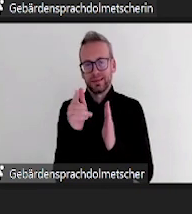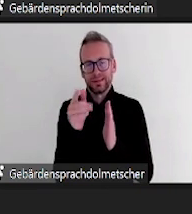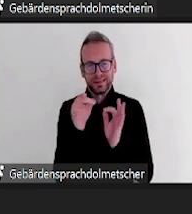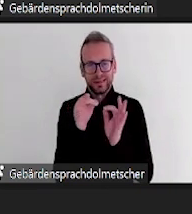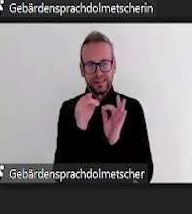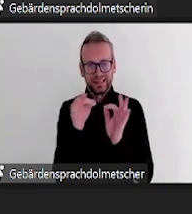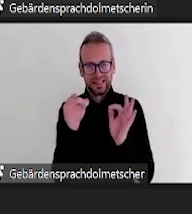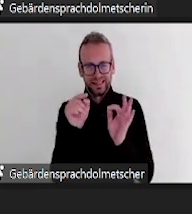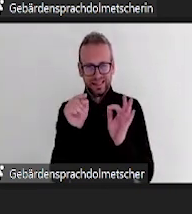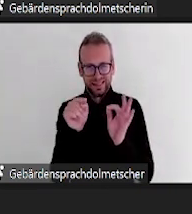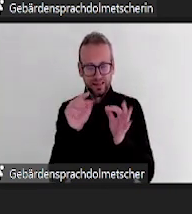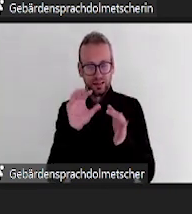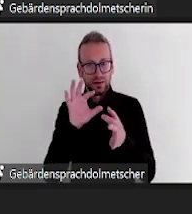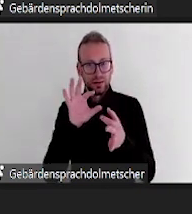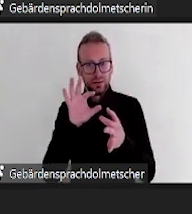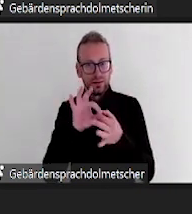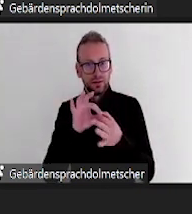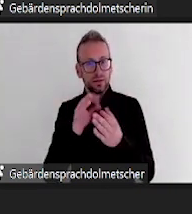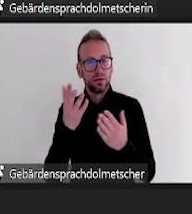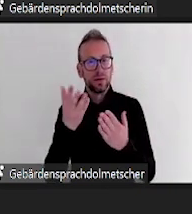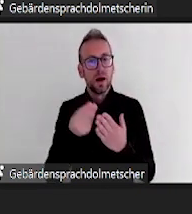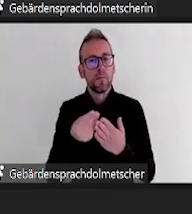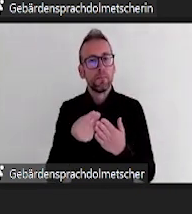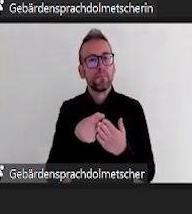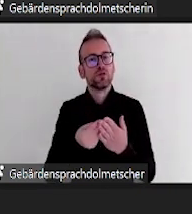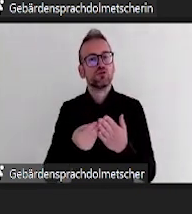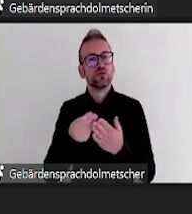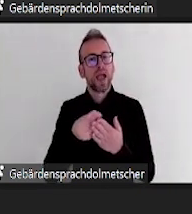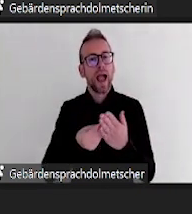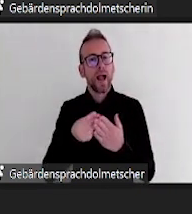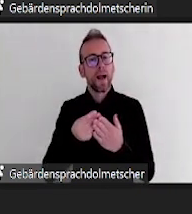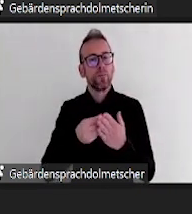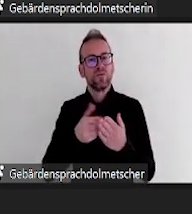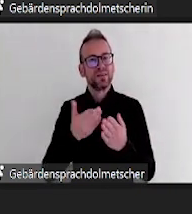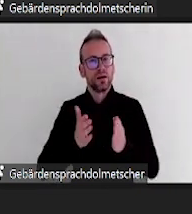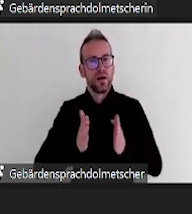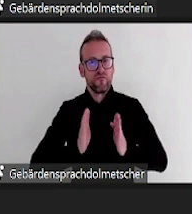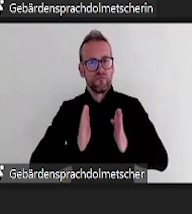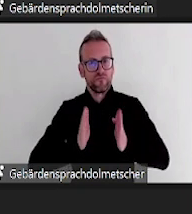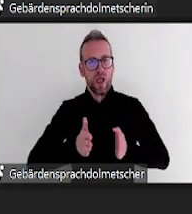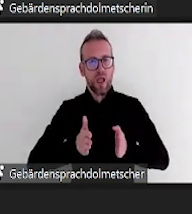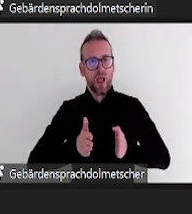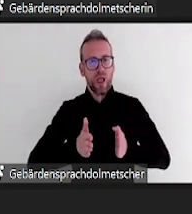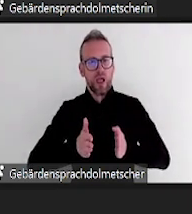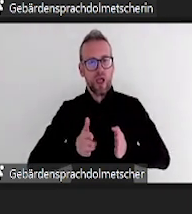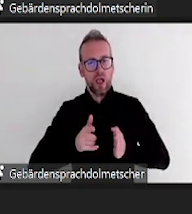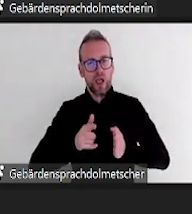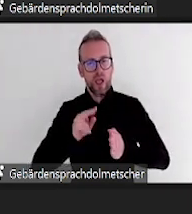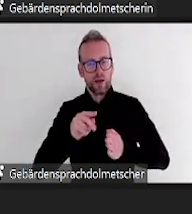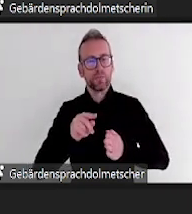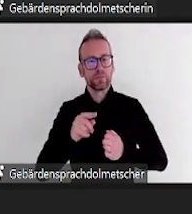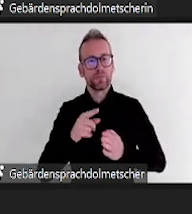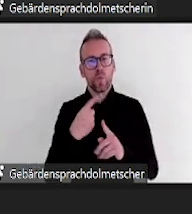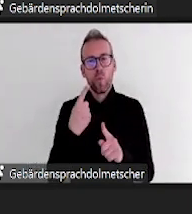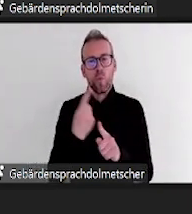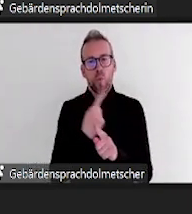sozusagen wo man dieses Bild benötigt, diese Abbildung. Sich dann noch mal zu fragen, naja, wenn die